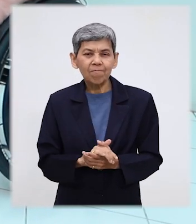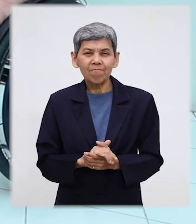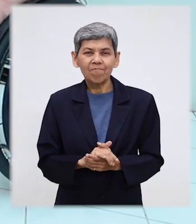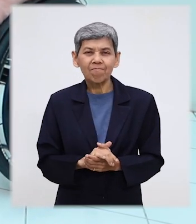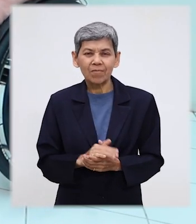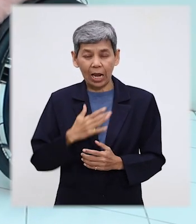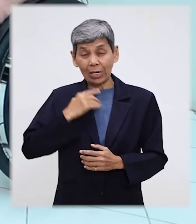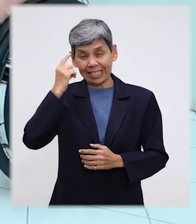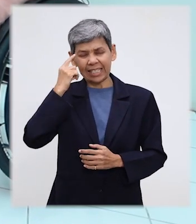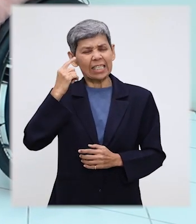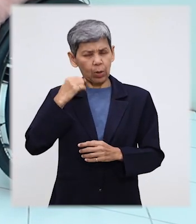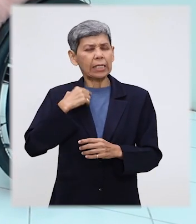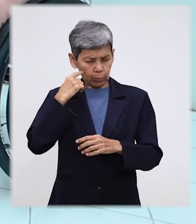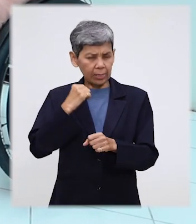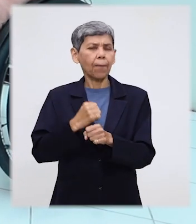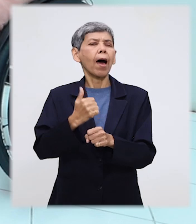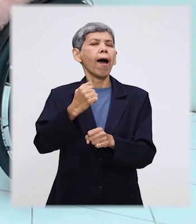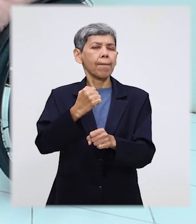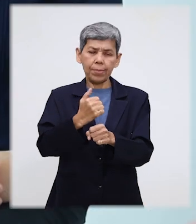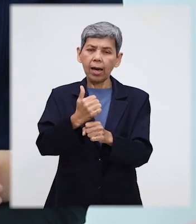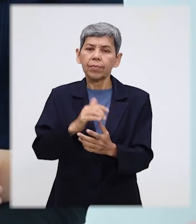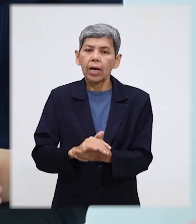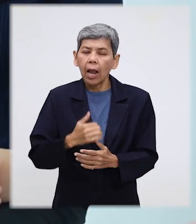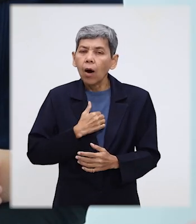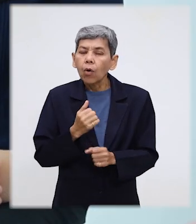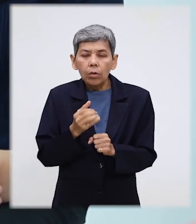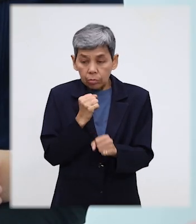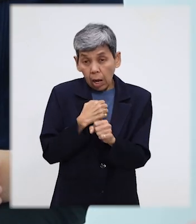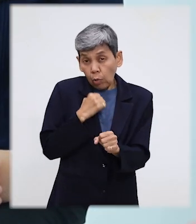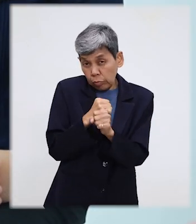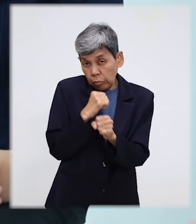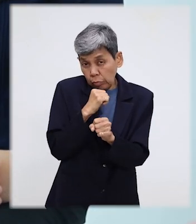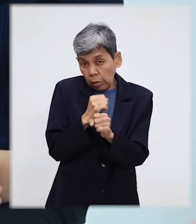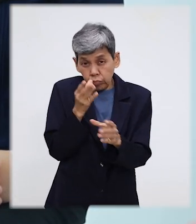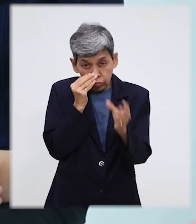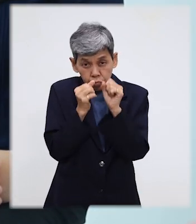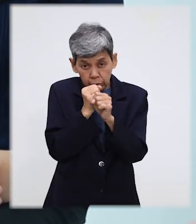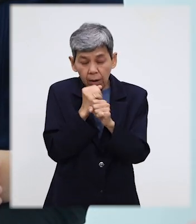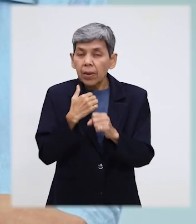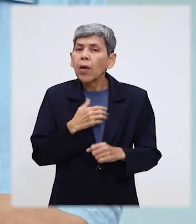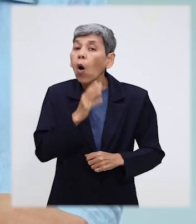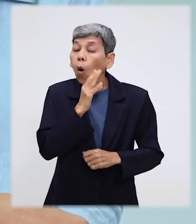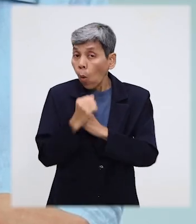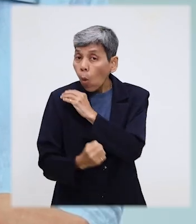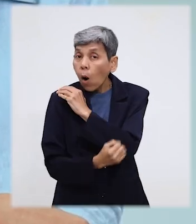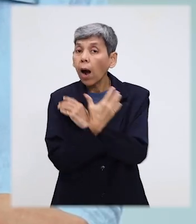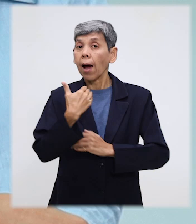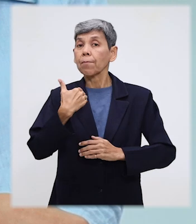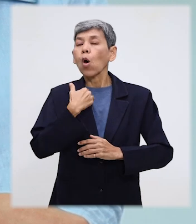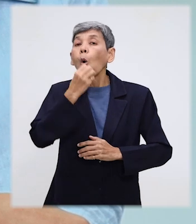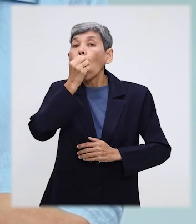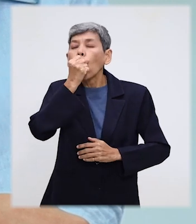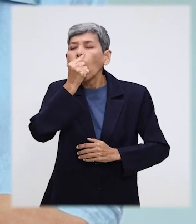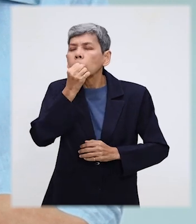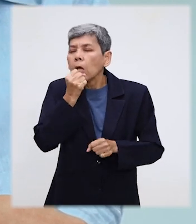สก็คิดว่าเขาทำได้แน่นอนนะเพราะประสบการณ์ที่เขาทำมาเยอะค่อนข้างเยอะแต่แปลว่าถ้ามีโอกาสได้ล